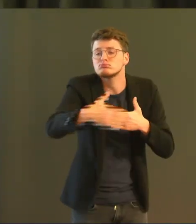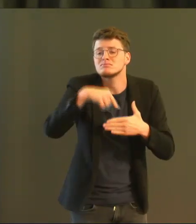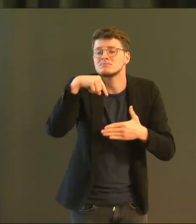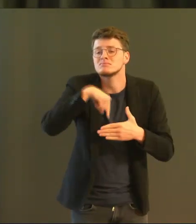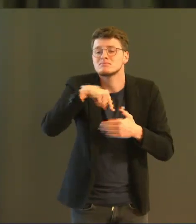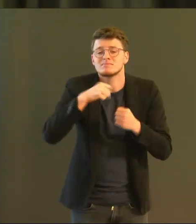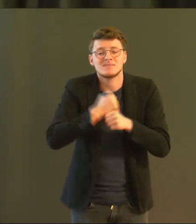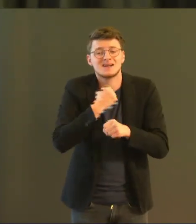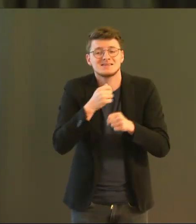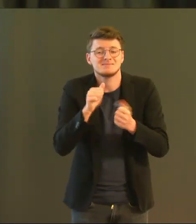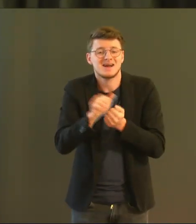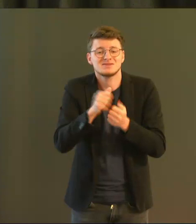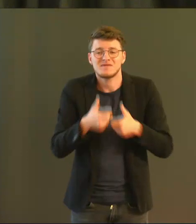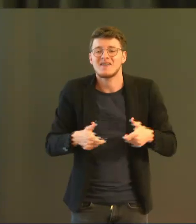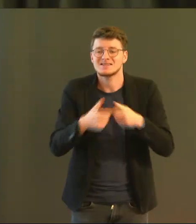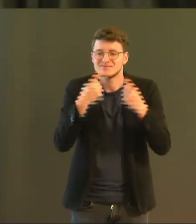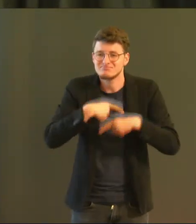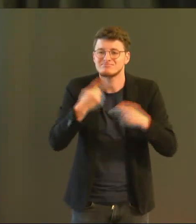nicox